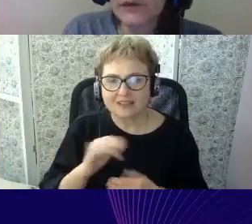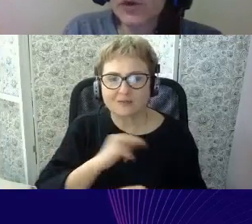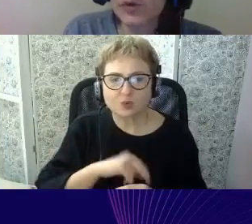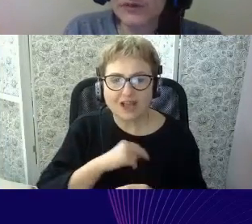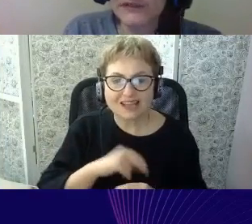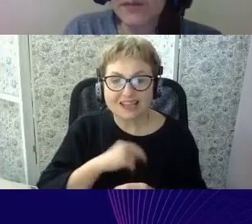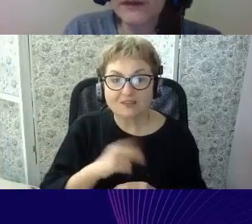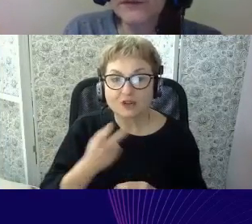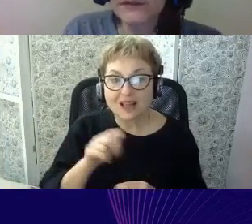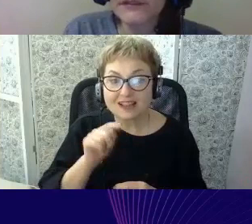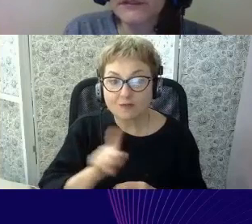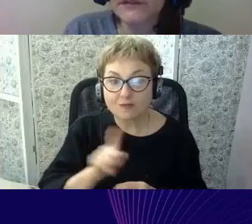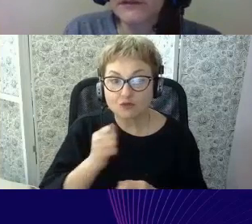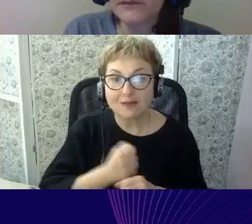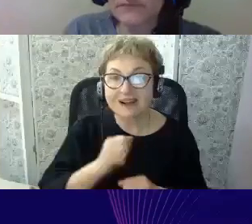функционируют для того, чтобы